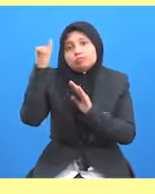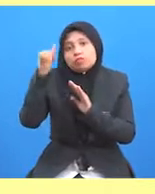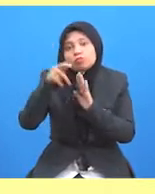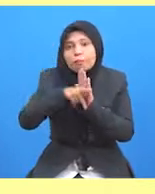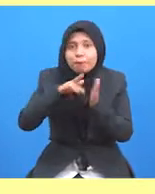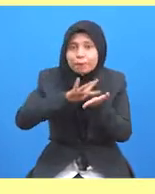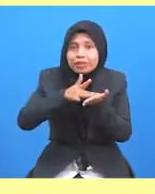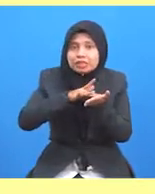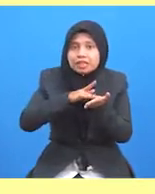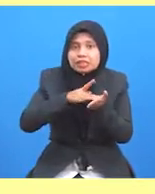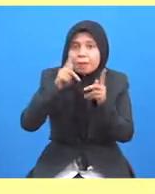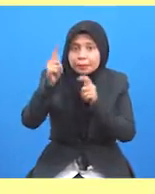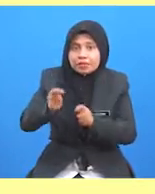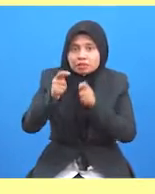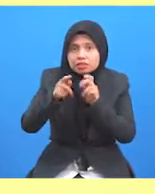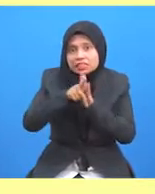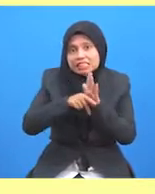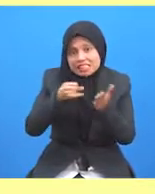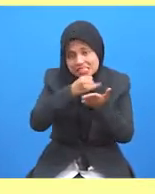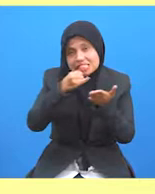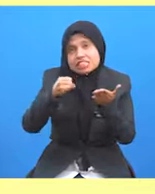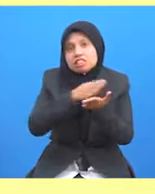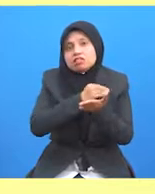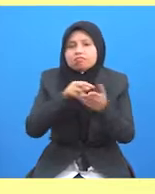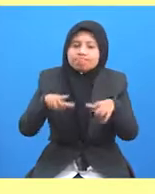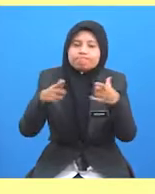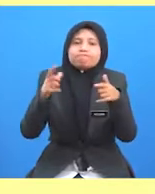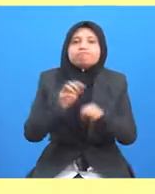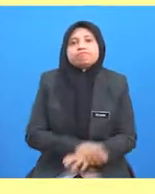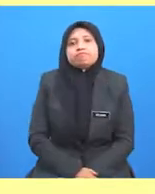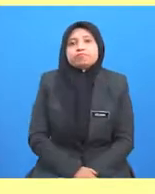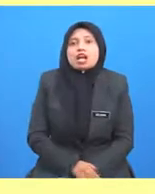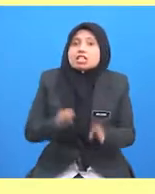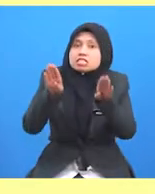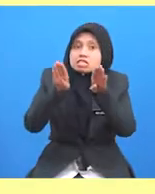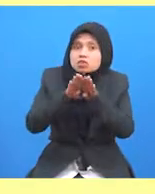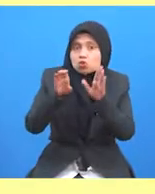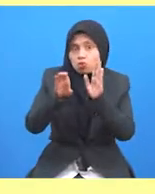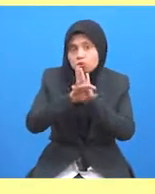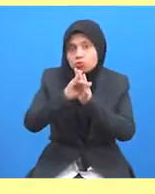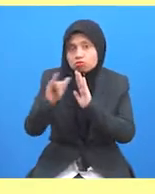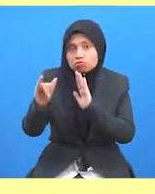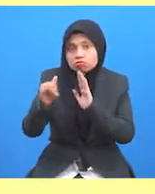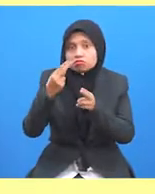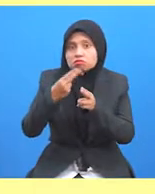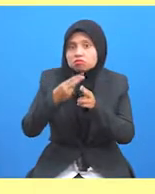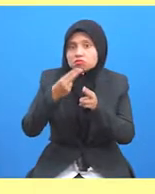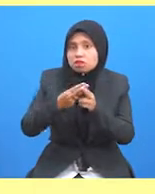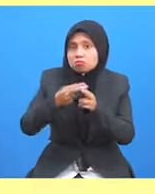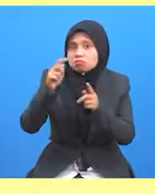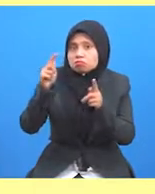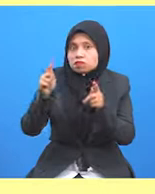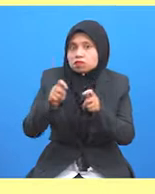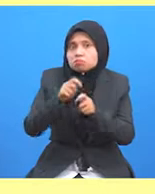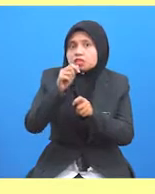dan lain-lain. Sebagai contoh, nama-nama tersohor seperti Sultan Muhammad Al-Fatih,